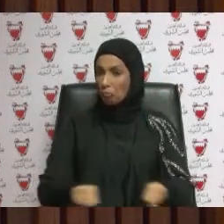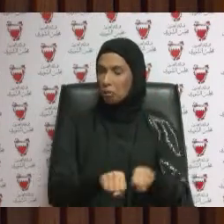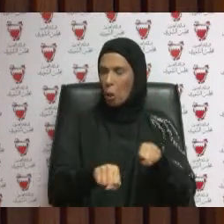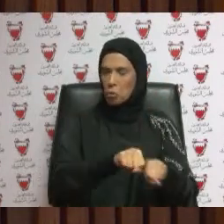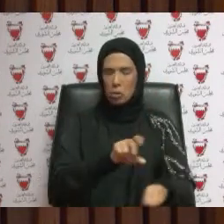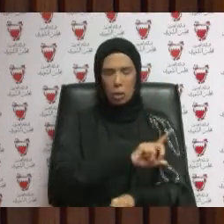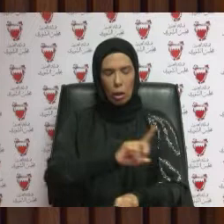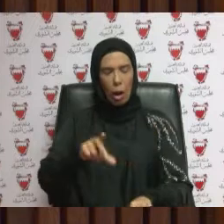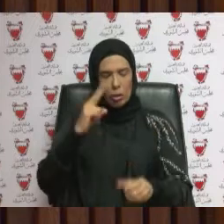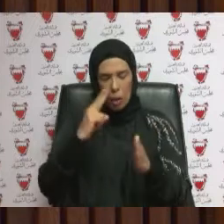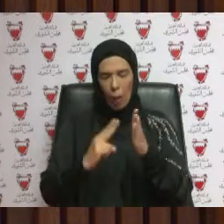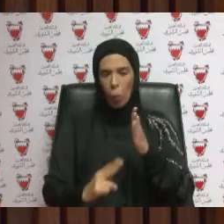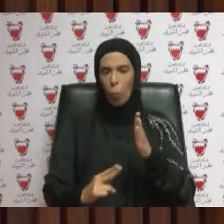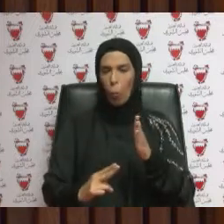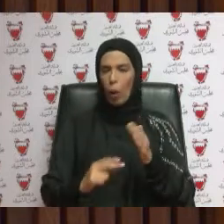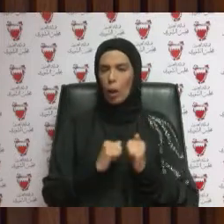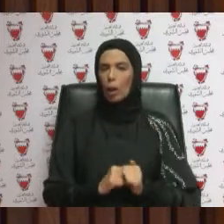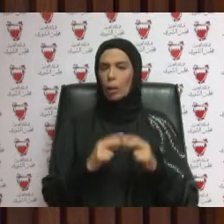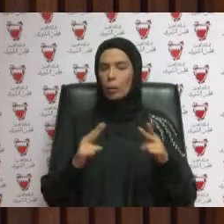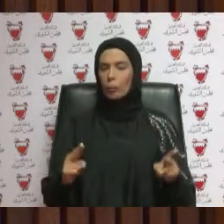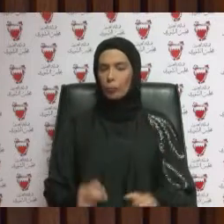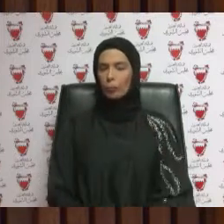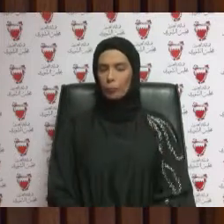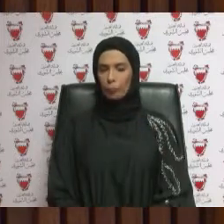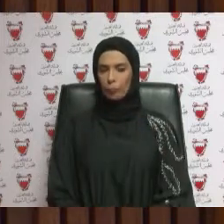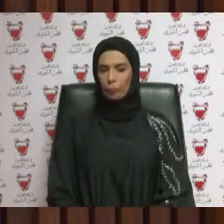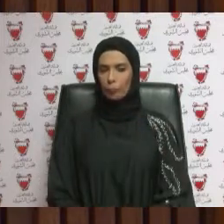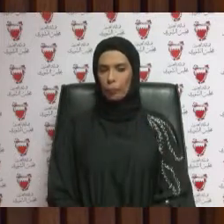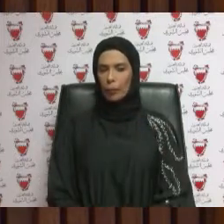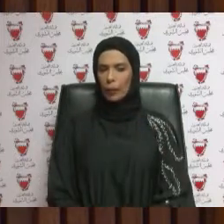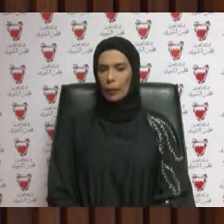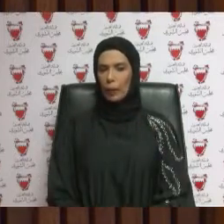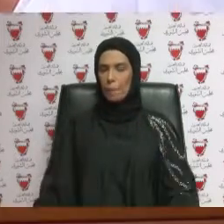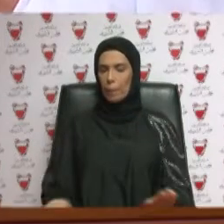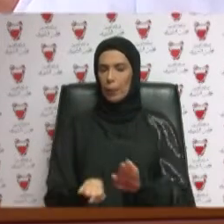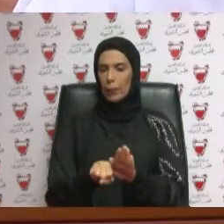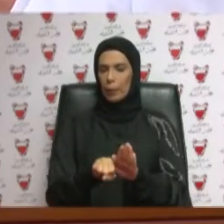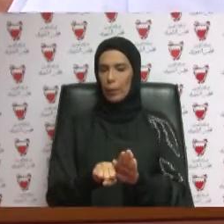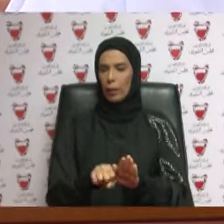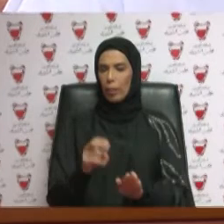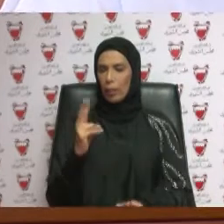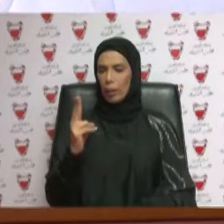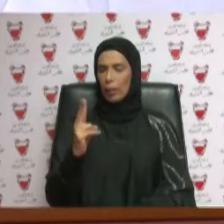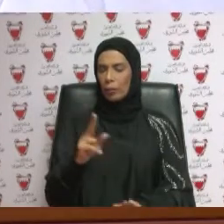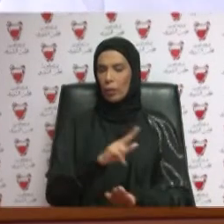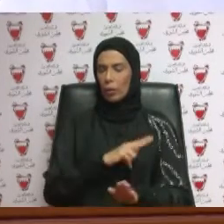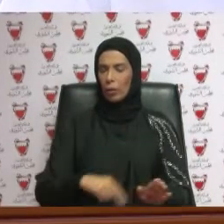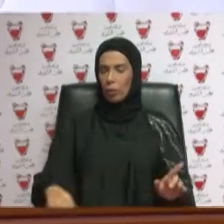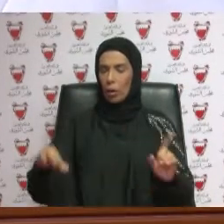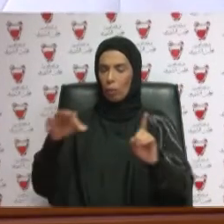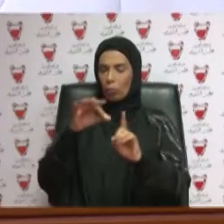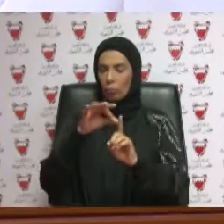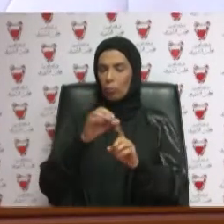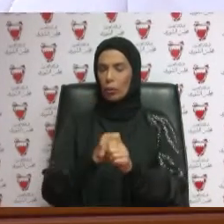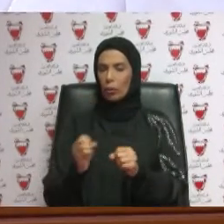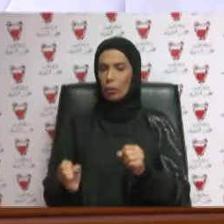هذا القانون والقرارات الصادرة تنفيذا له. بينما جاءت المادة الثانية منه تنفيذية، يهدف هذا